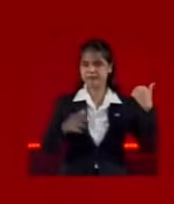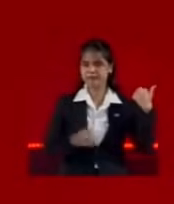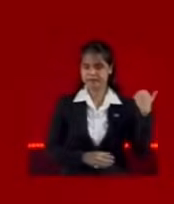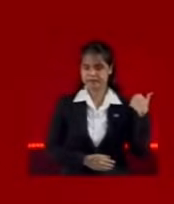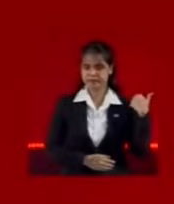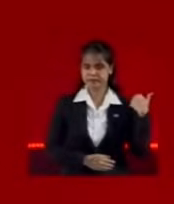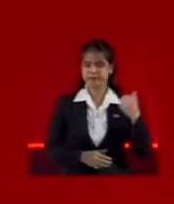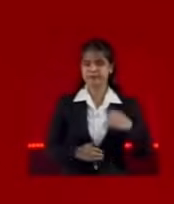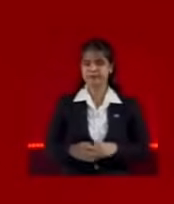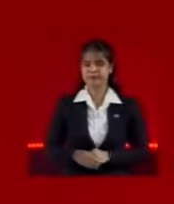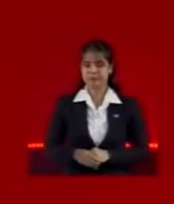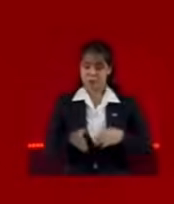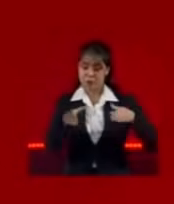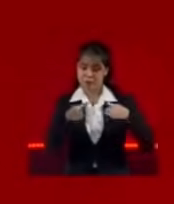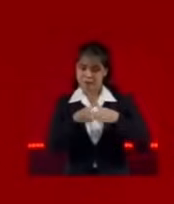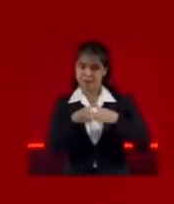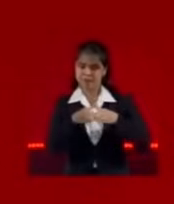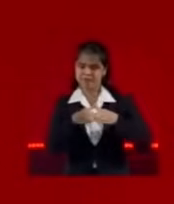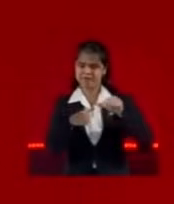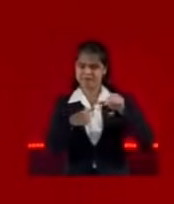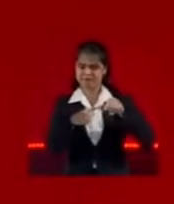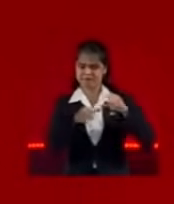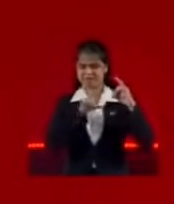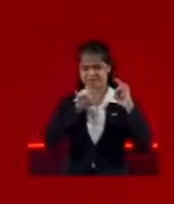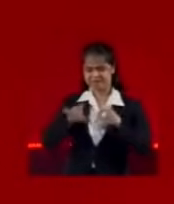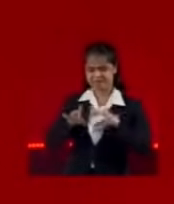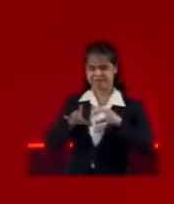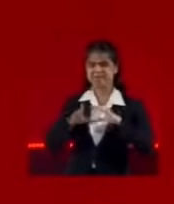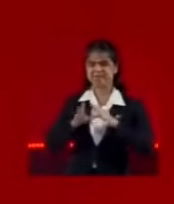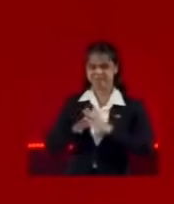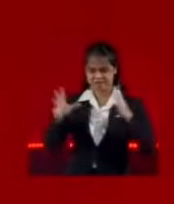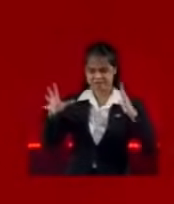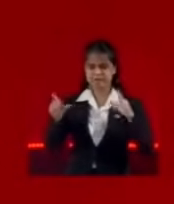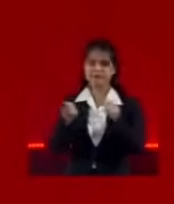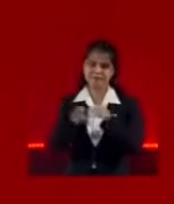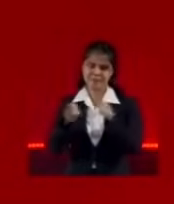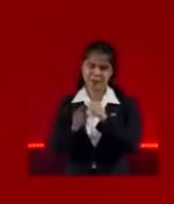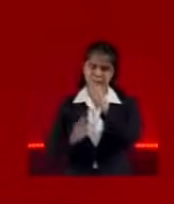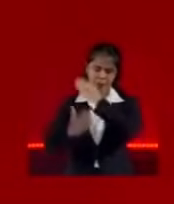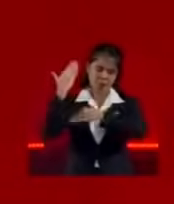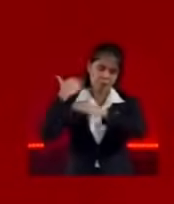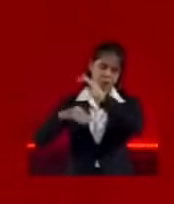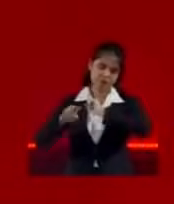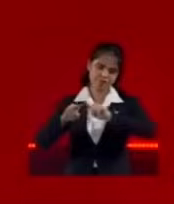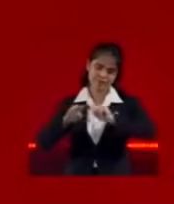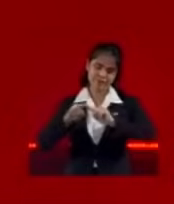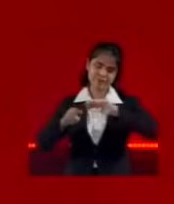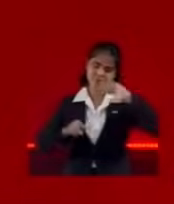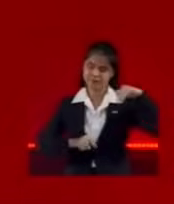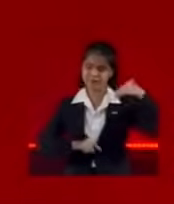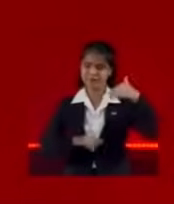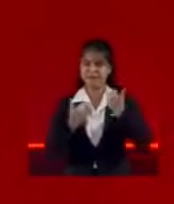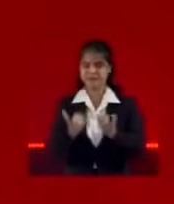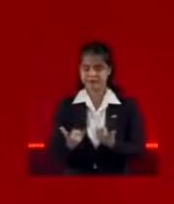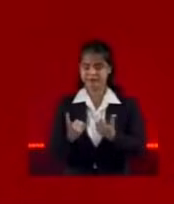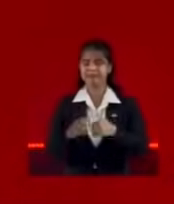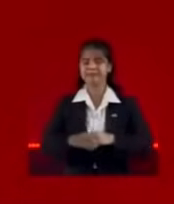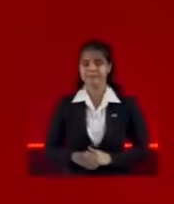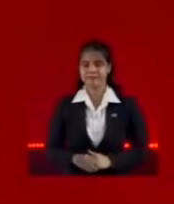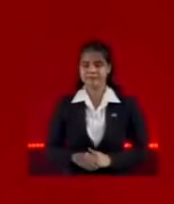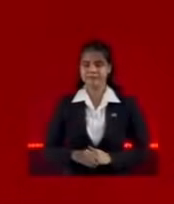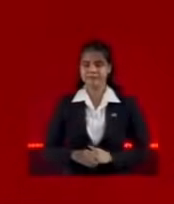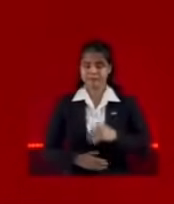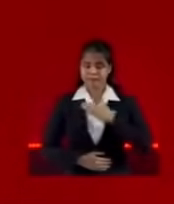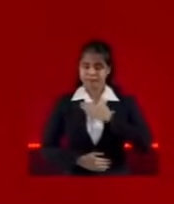ไทยอะไรต่างๆนานารวมมาทั้งถึงช่วงคุณยิ่งลักษณ์ก็ตามเนี่ยนะมีนโยบายหลายเรื่องที่คนจำได้แล้วก็เ